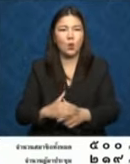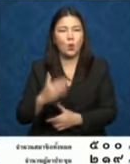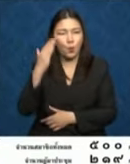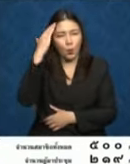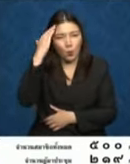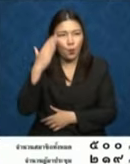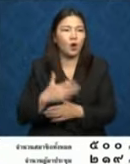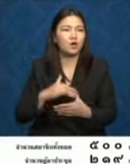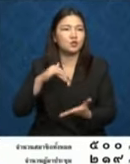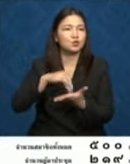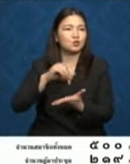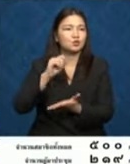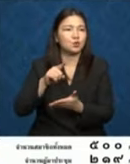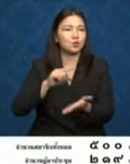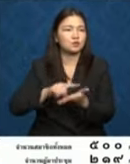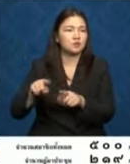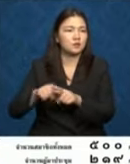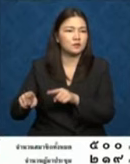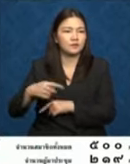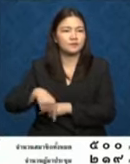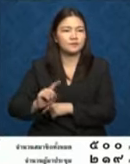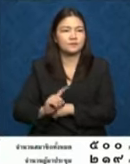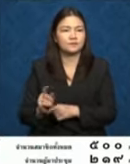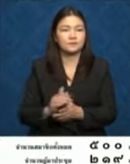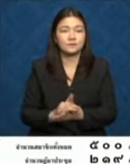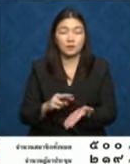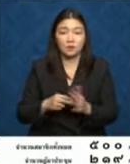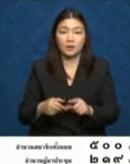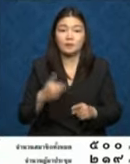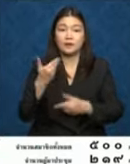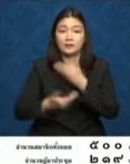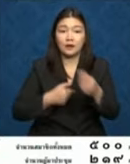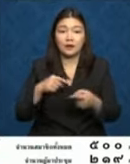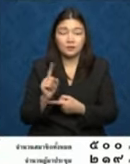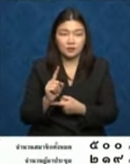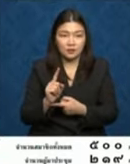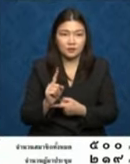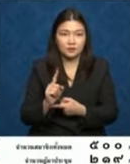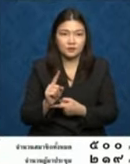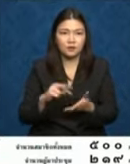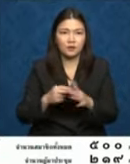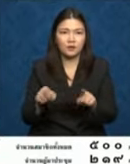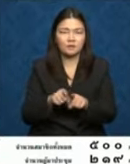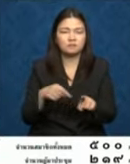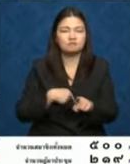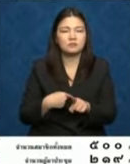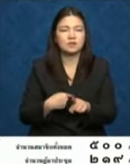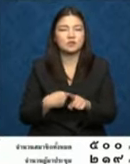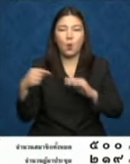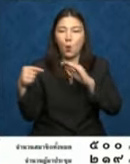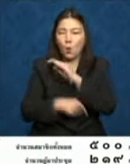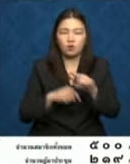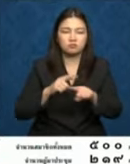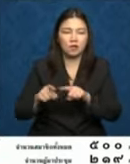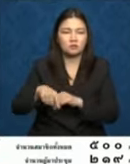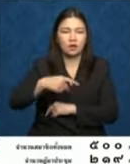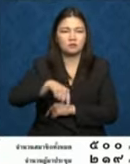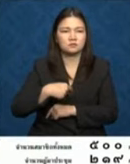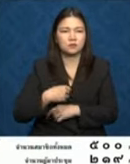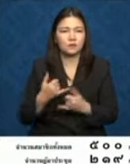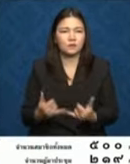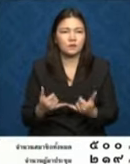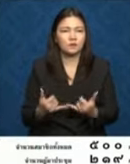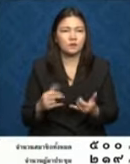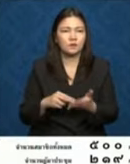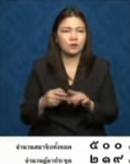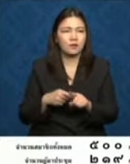ที่5หมู่ที่6และหมู่ที่13ถูกจำหน่ายด้วยเหตุที่ว่าทุจริตทั้งที่ไม่ได้มีการตรวจสอบใดๆนะคะแล้วก็ปัจจุบันนี้ก็ยัง